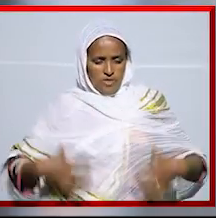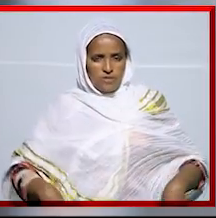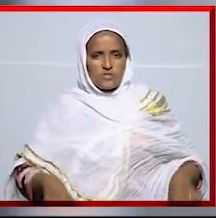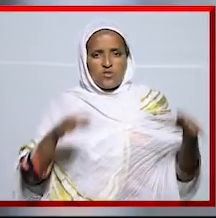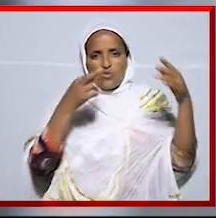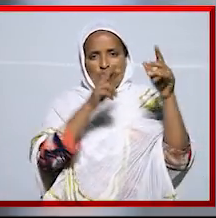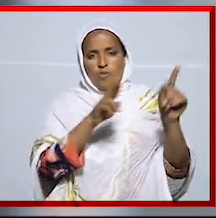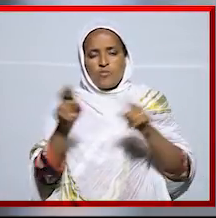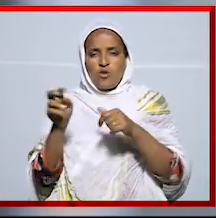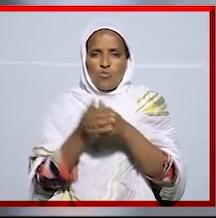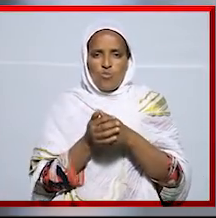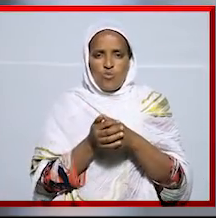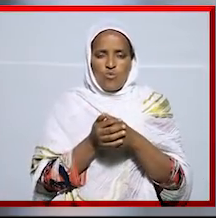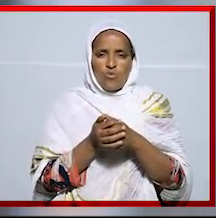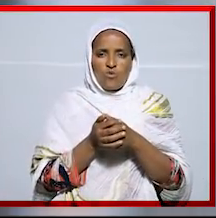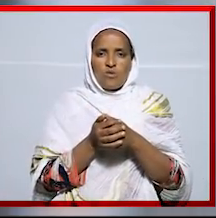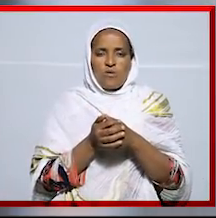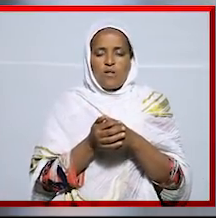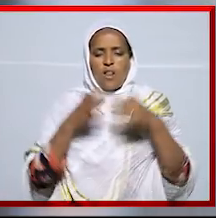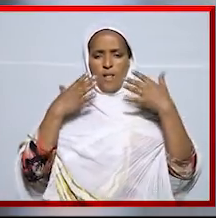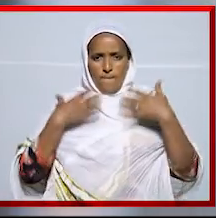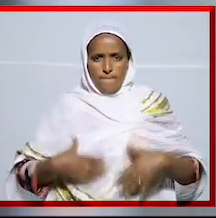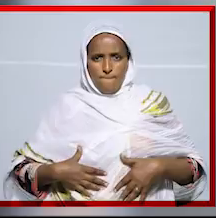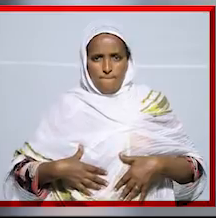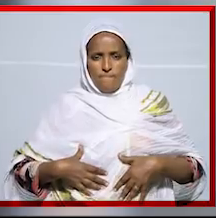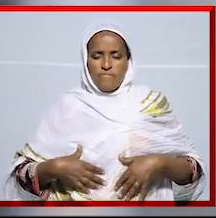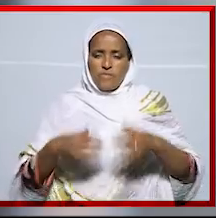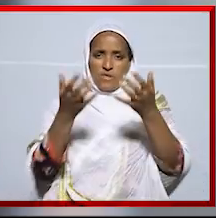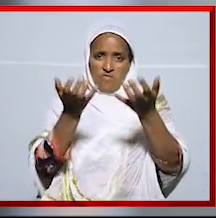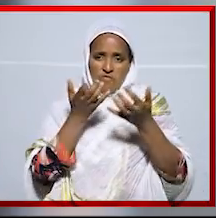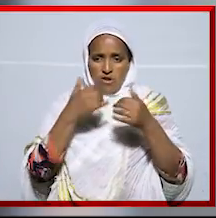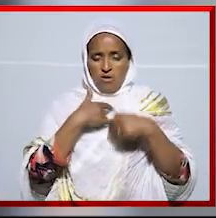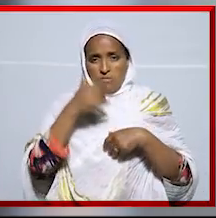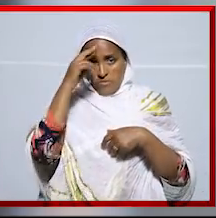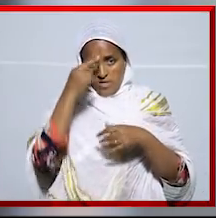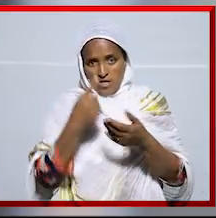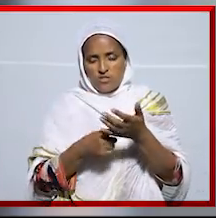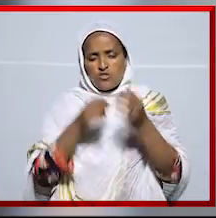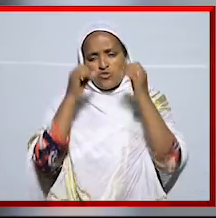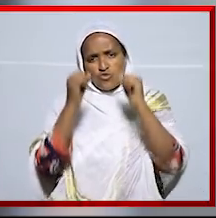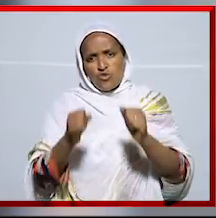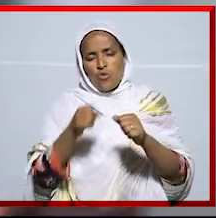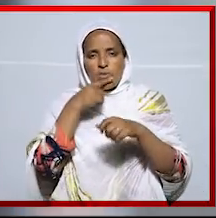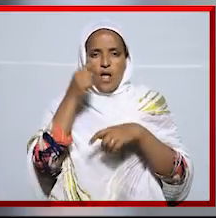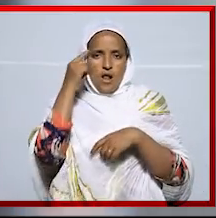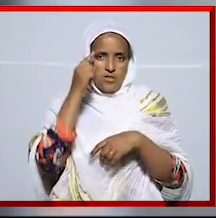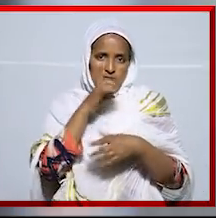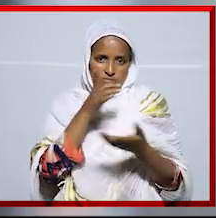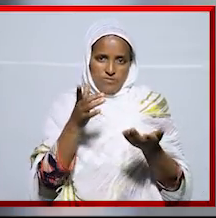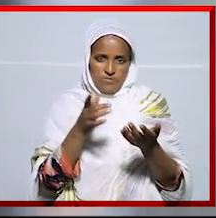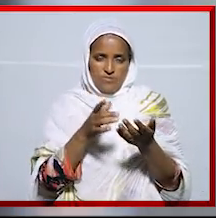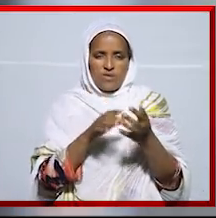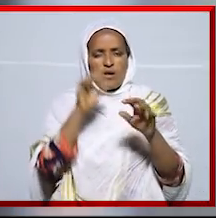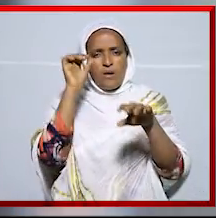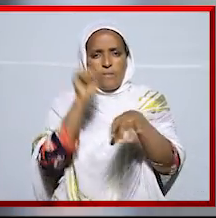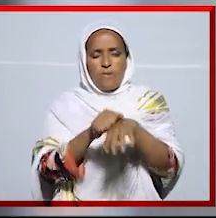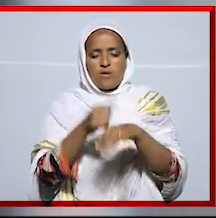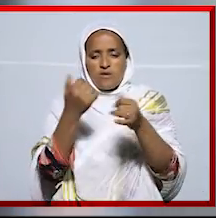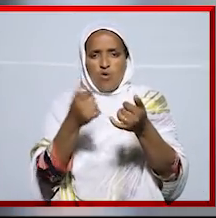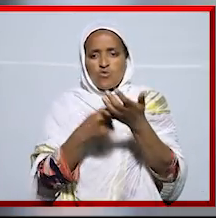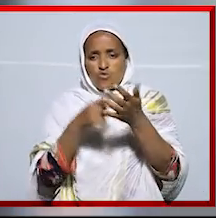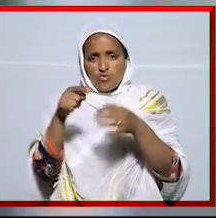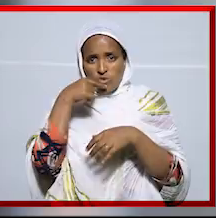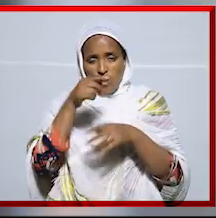ምክንያቱም በአንድ ጊዜ ልሁን ማለት አይችልም፣ ይከብደዋል። ምክንያቱም ያንን ስለተላመደ